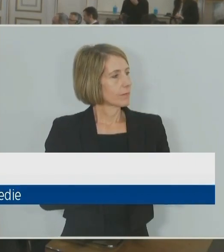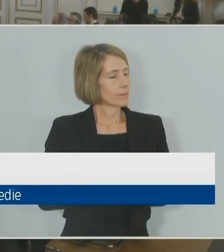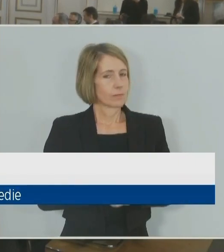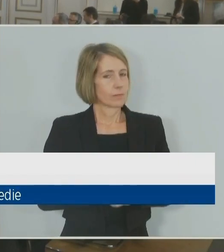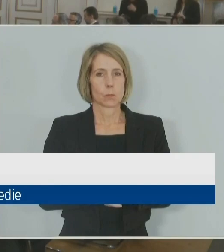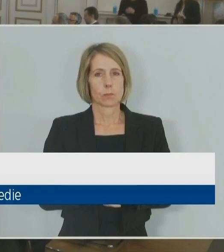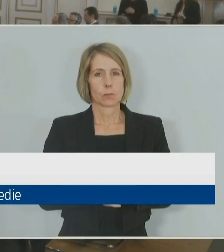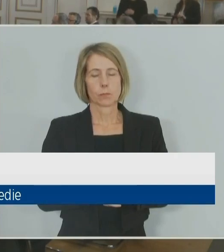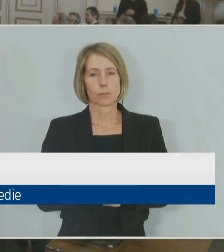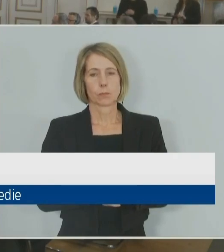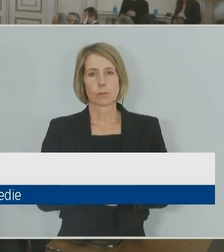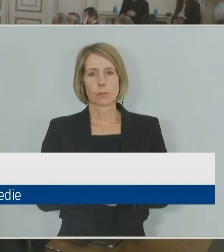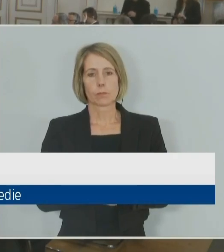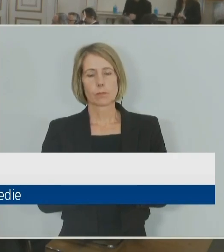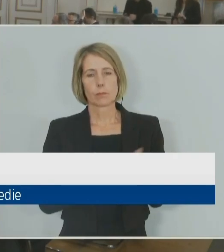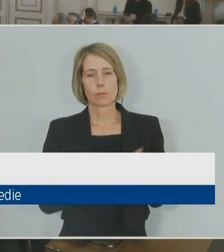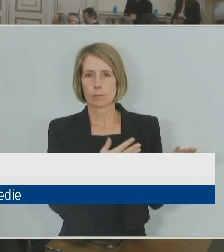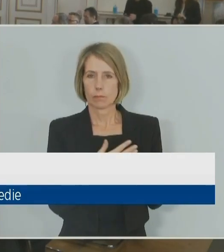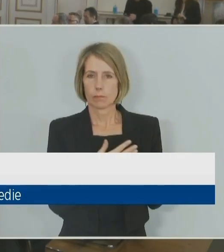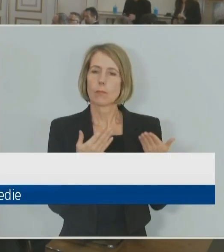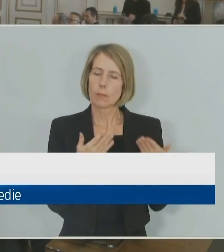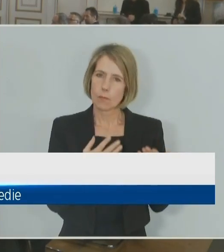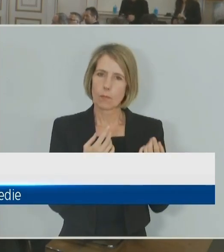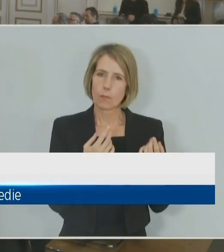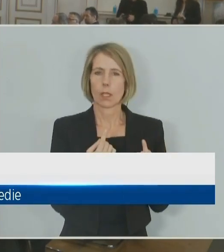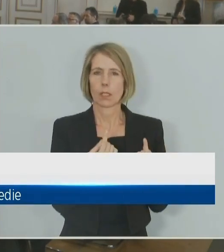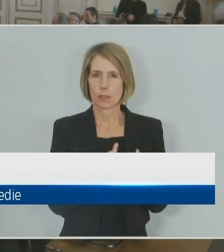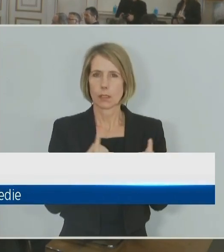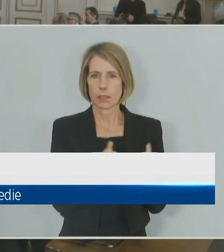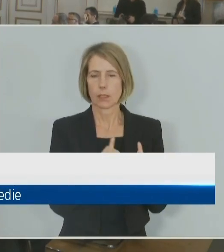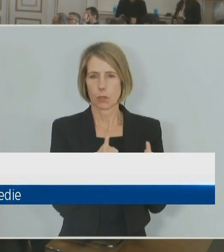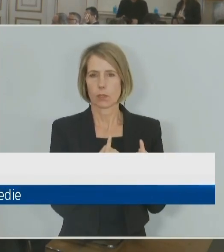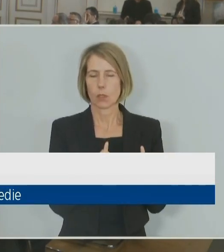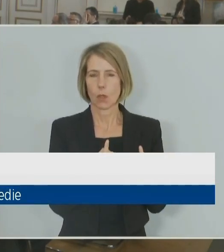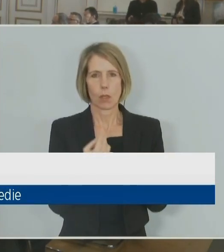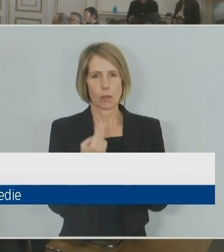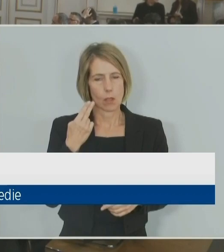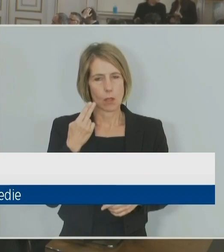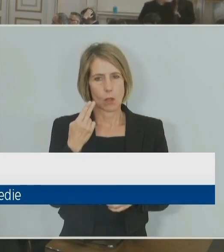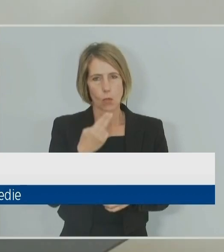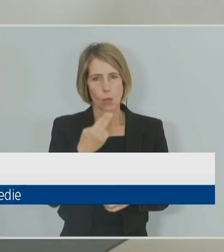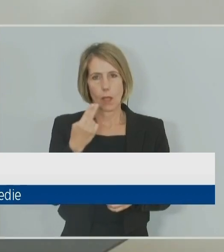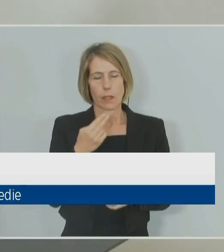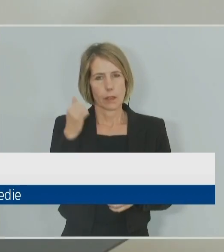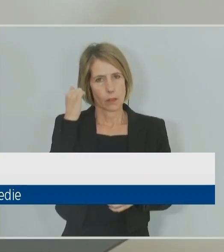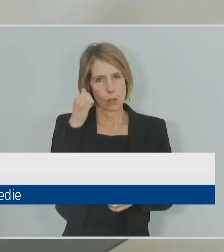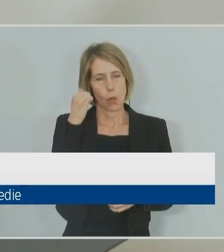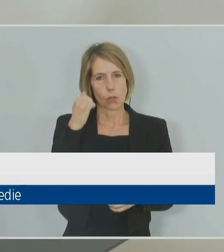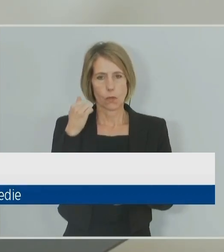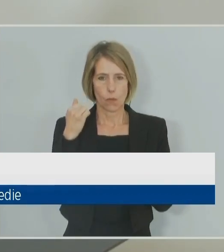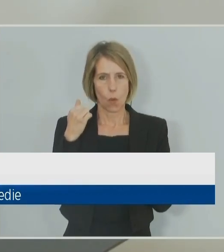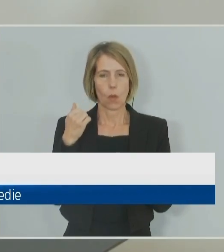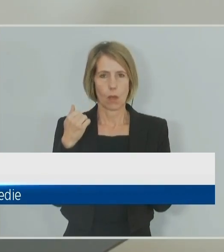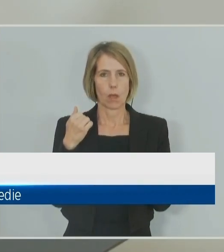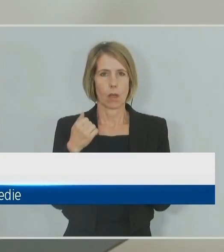16 bariera janë vendosur ose barikada në vendet paligjshme, pra ata që kanë